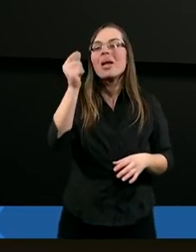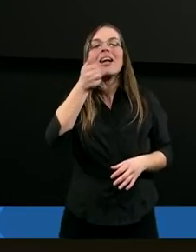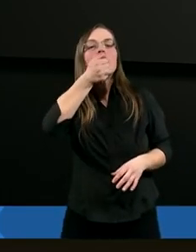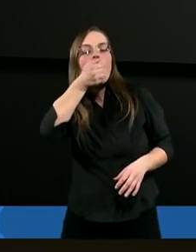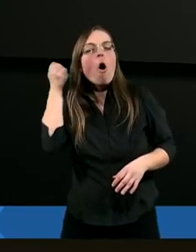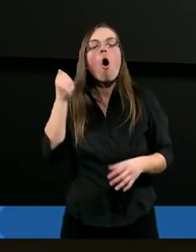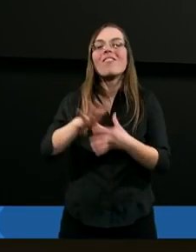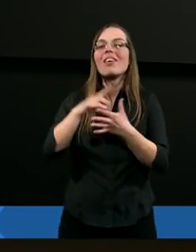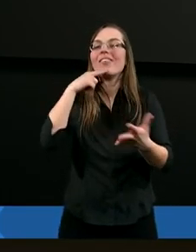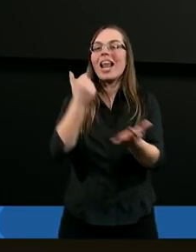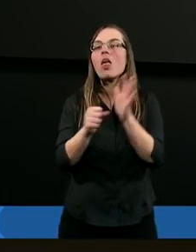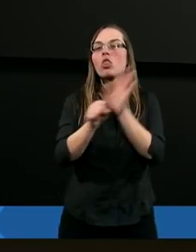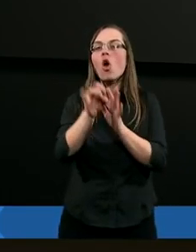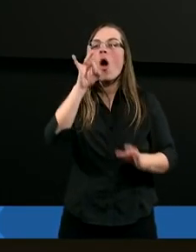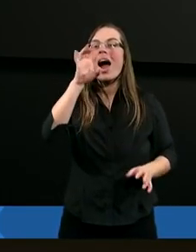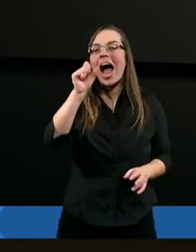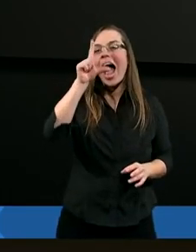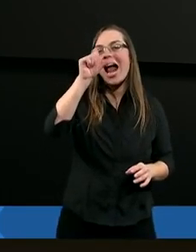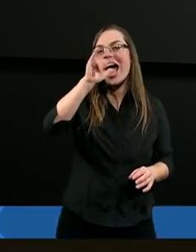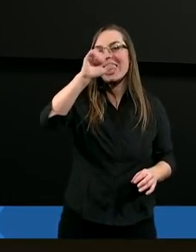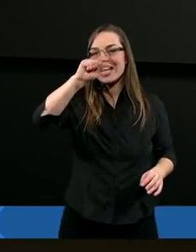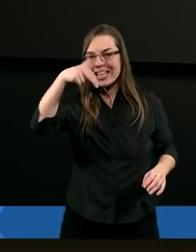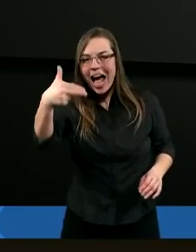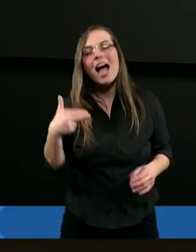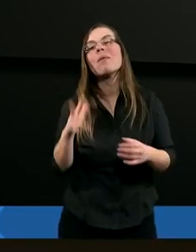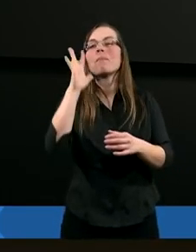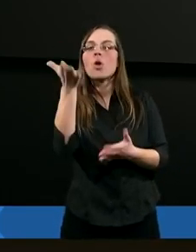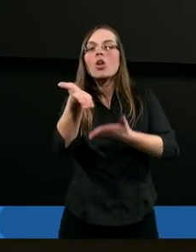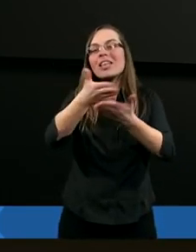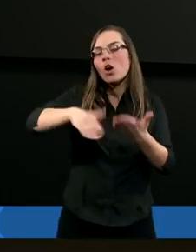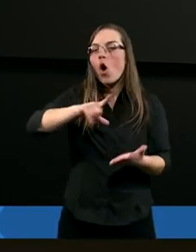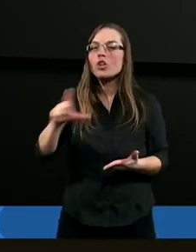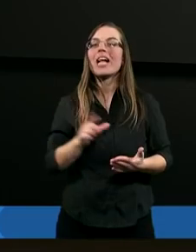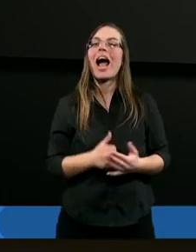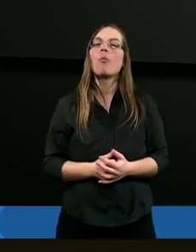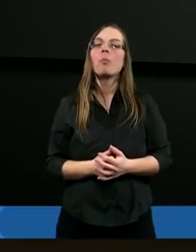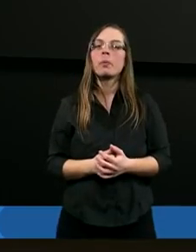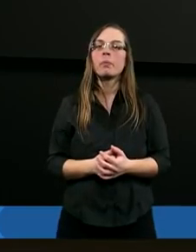piękny owoc z listu do Galacjan, piąty rozdział.